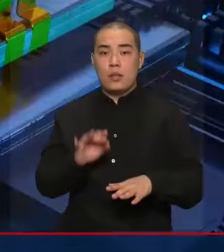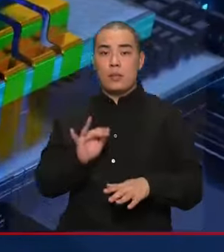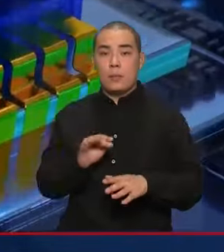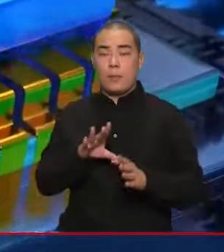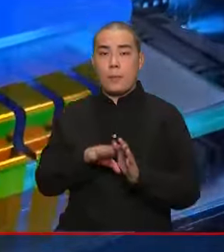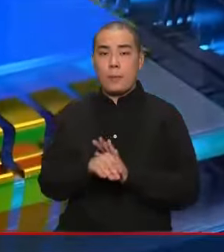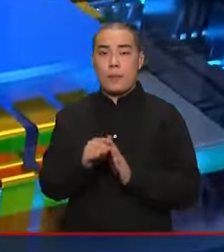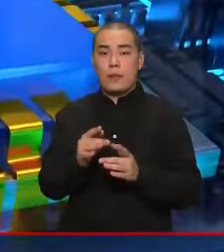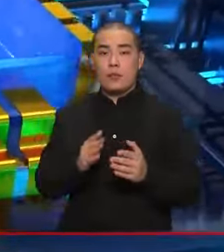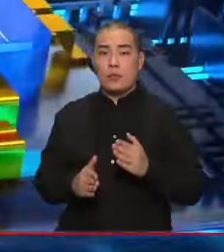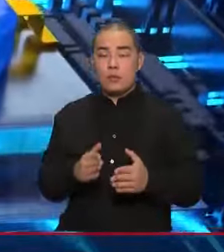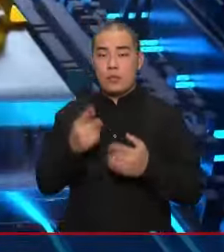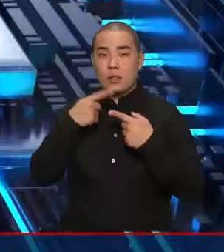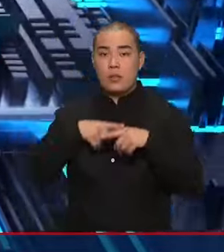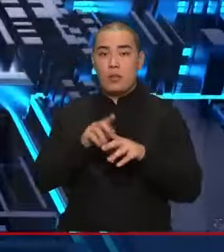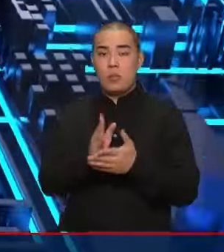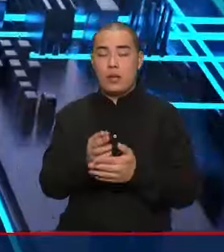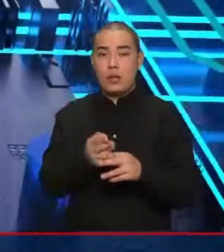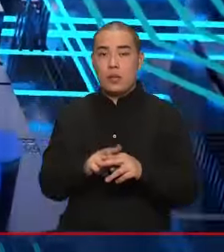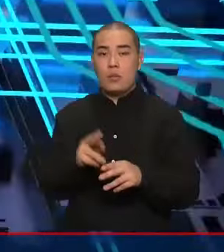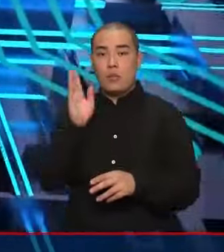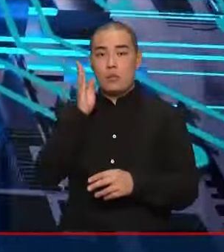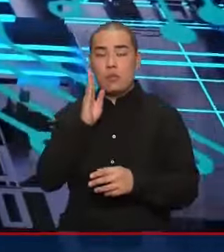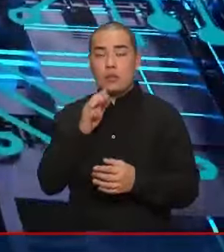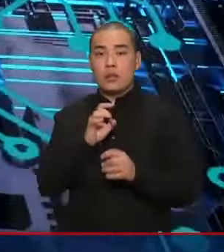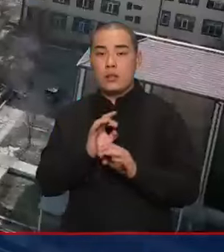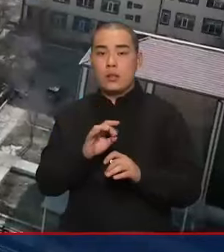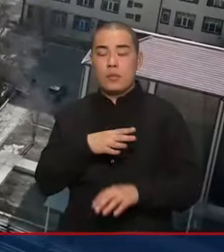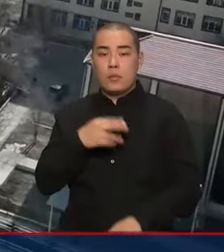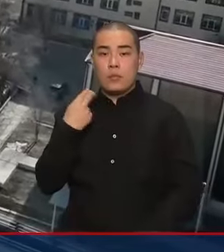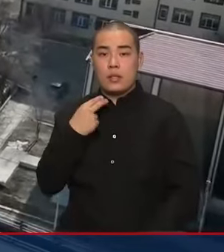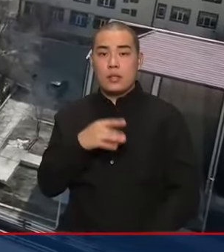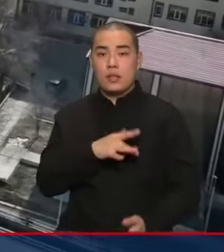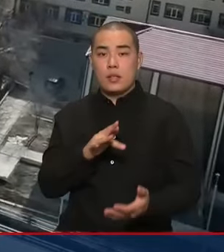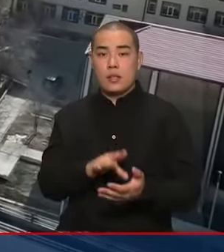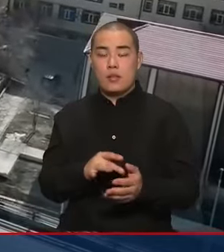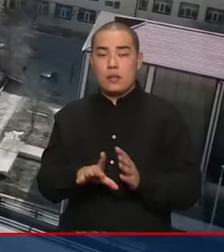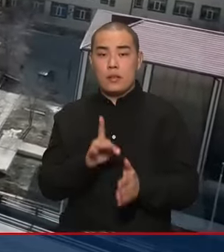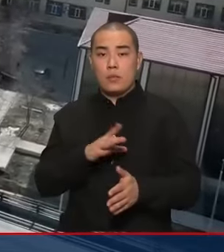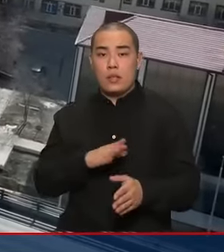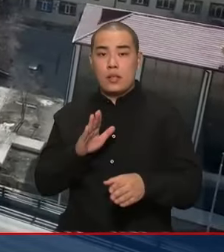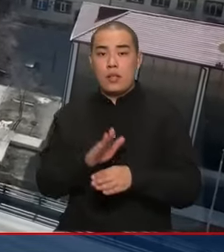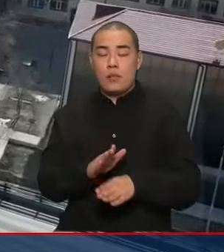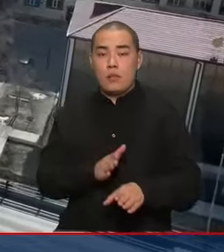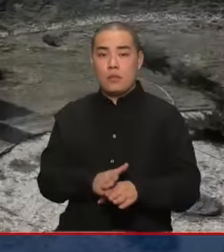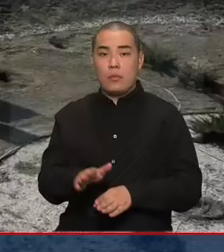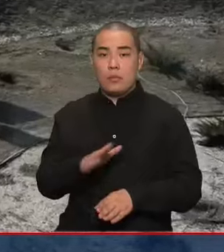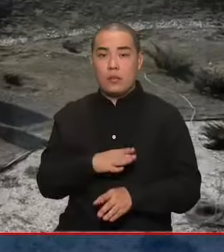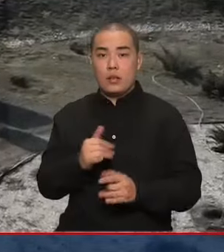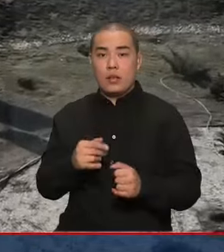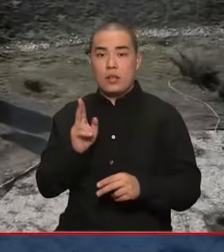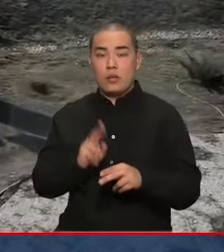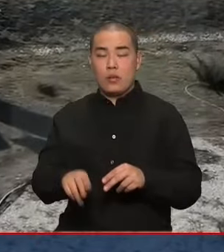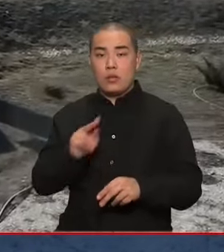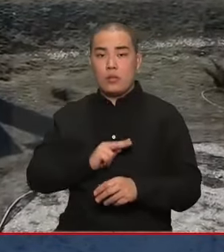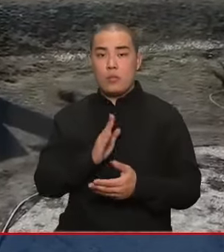внедрять искусственный интеллект. Именно за ним будущее, подчеркнул президент. Цели определены, задачи поставлены. Итоги работ